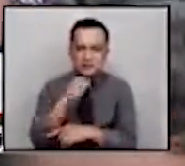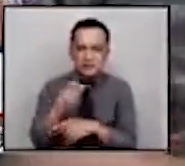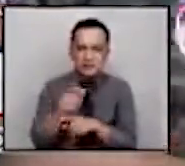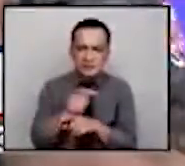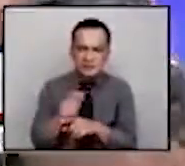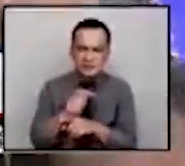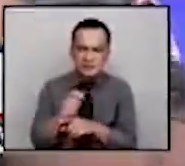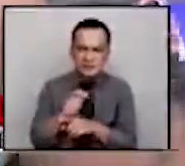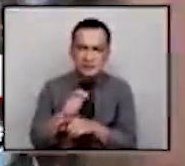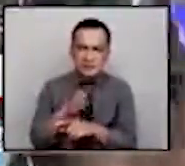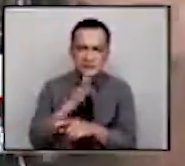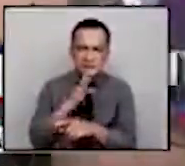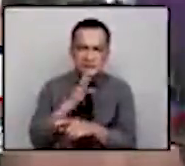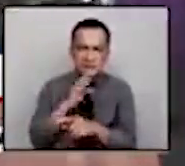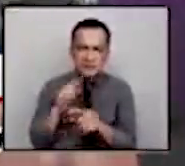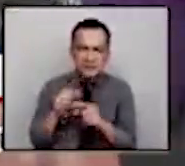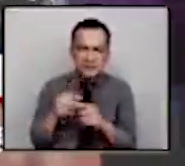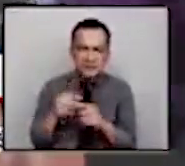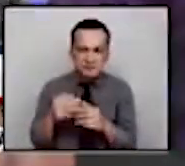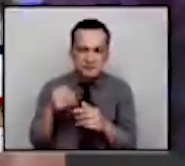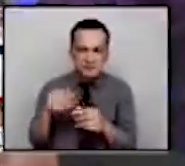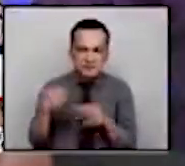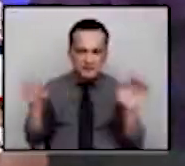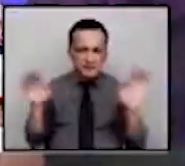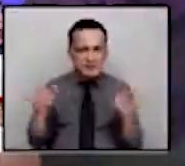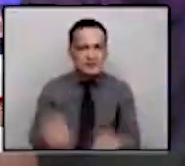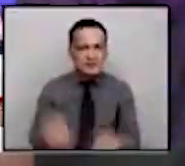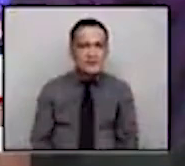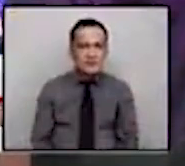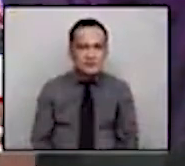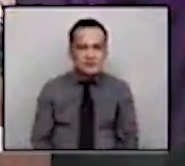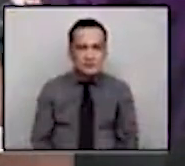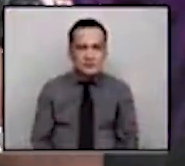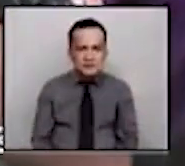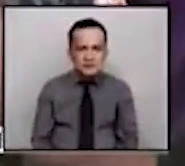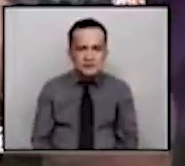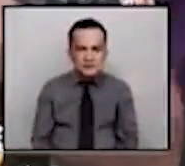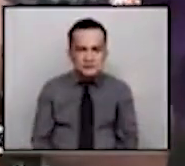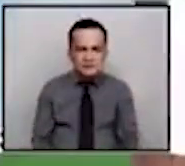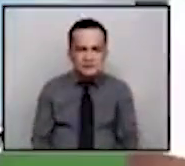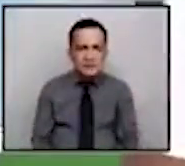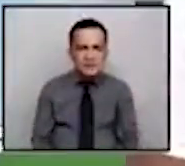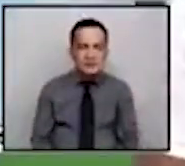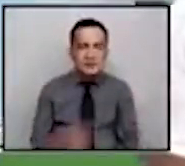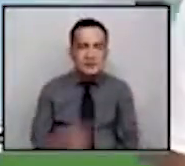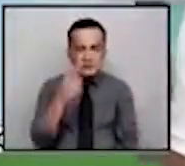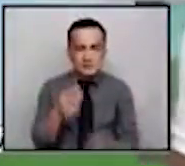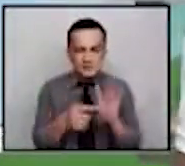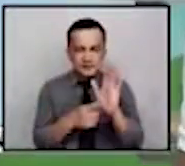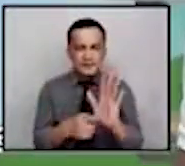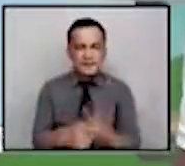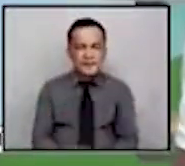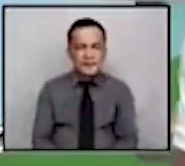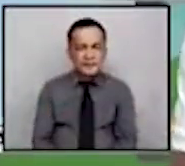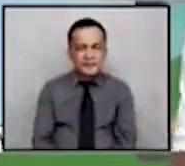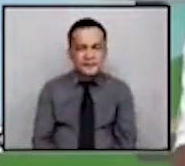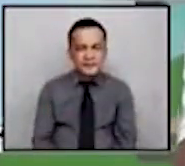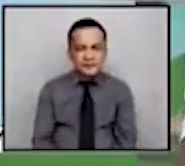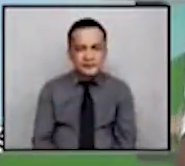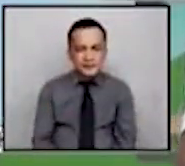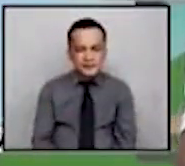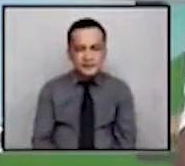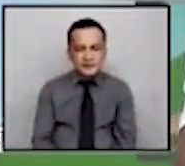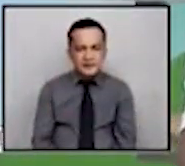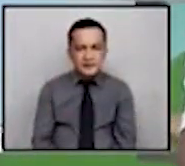Mike, More in free flight. Mamaya ipapakita namin kung paano yun. Yung mga basic recall. Oh, okay. Gusto niyo po ng parrot na